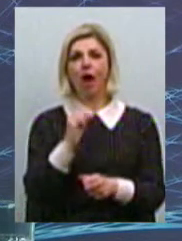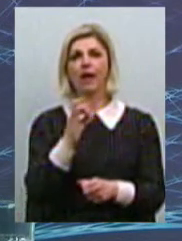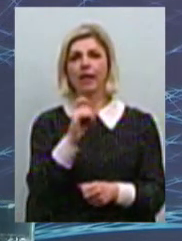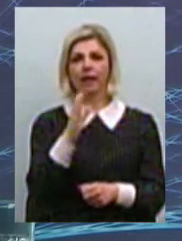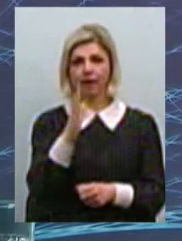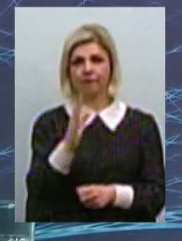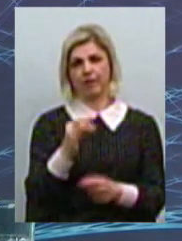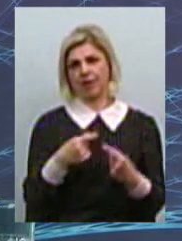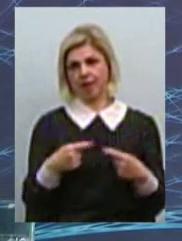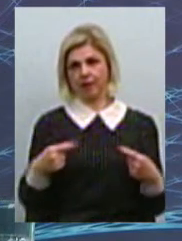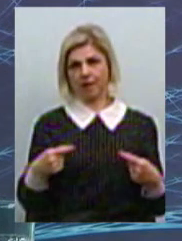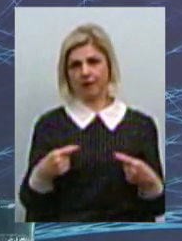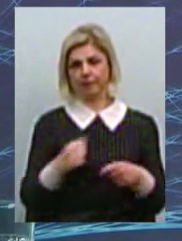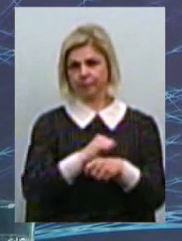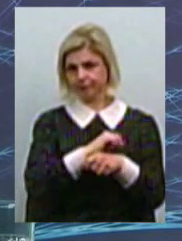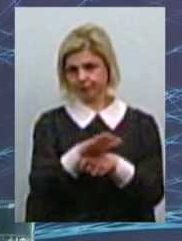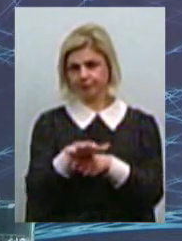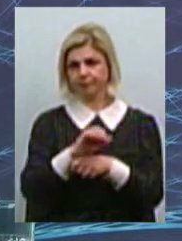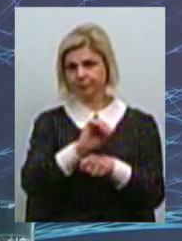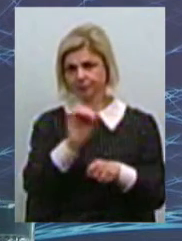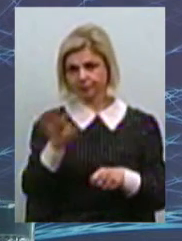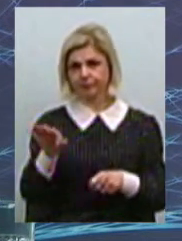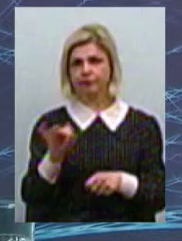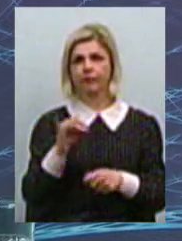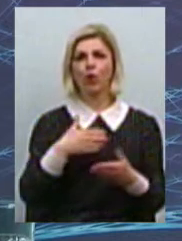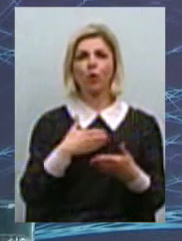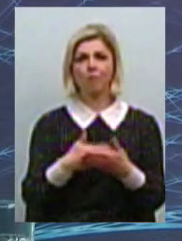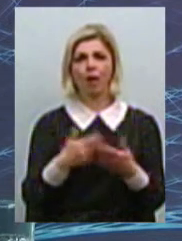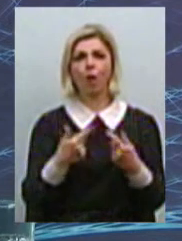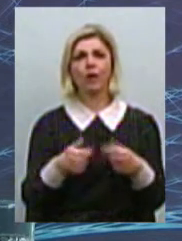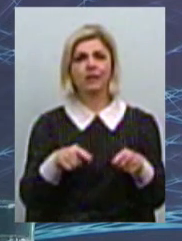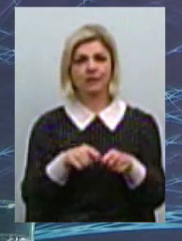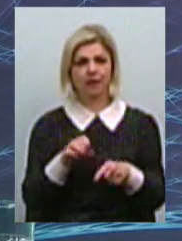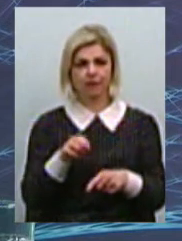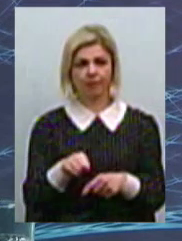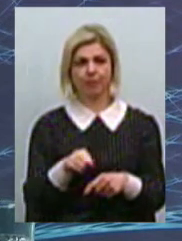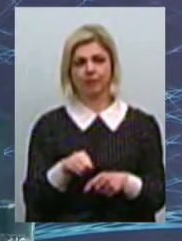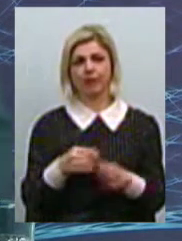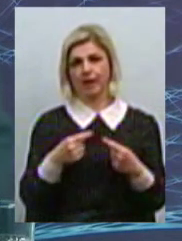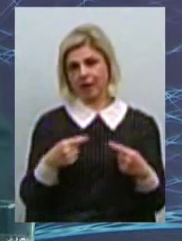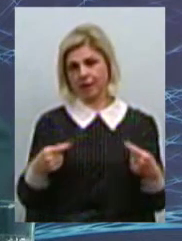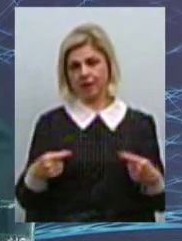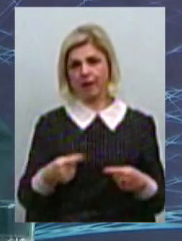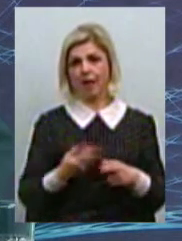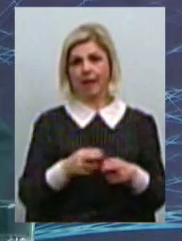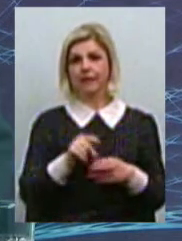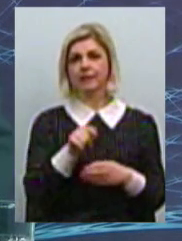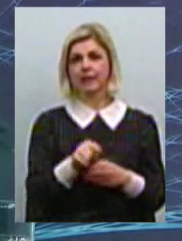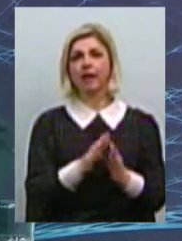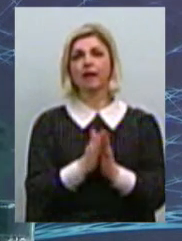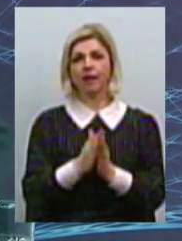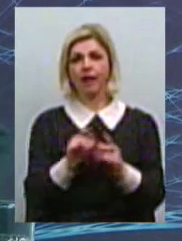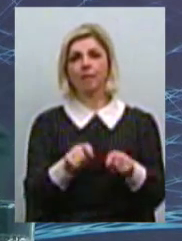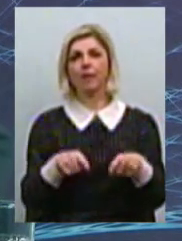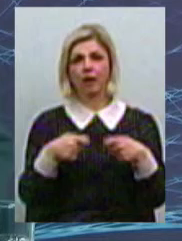далі. От, передаємо і громадським організаціям, і так далі. Ці книги передаються і